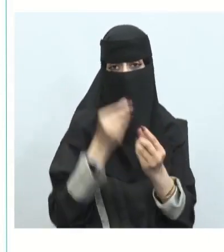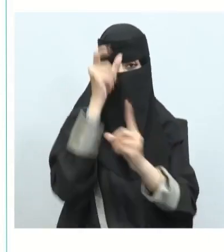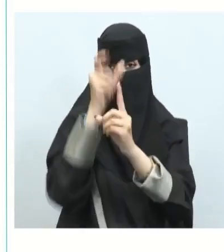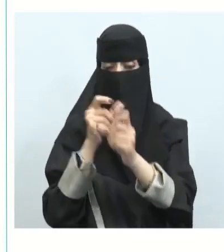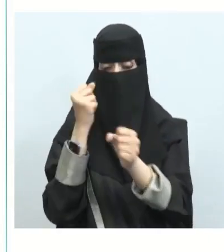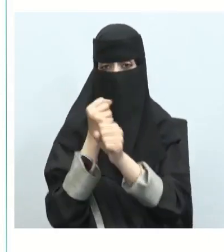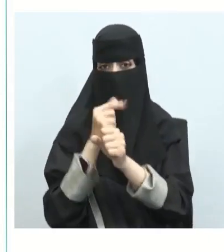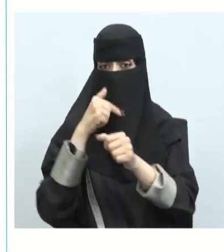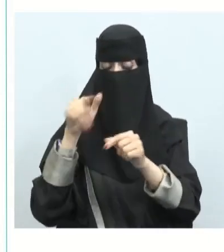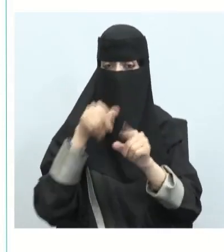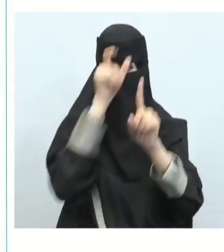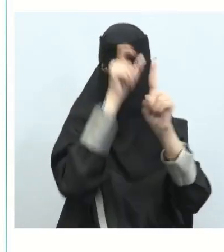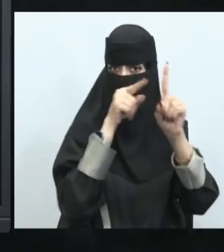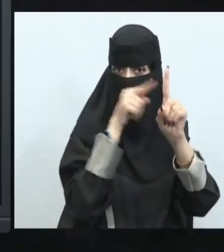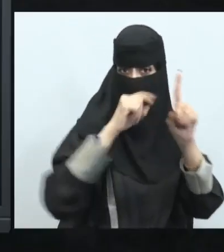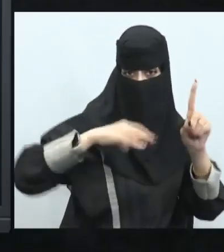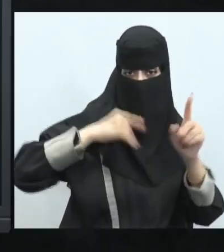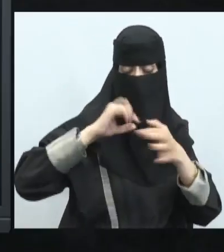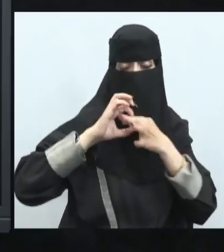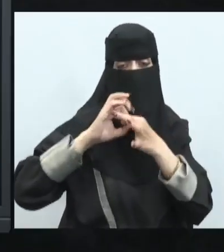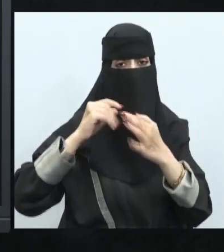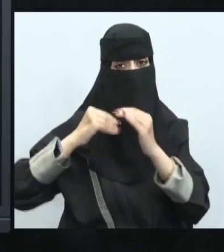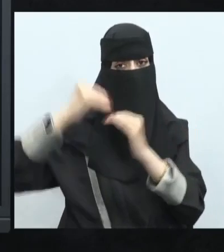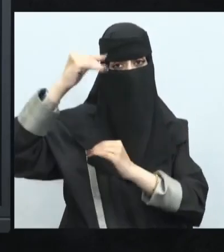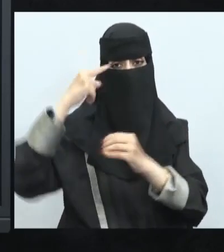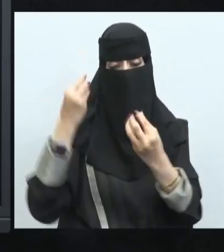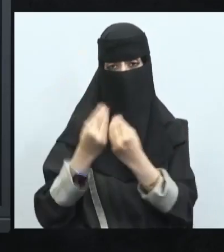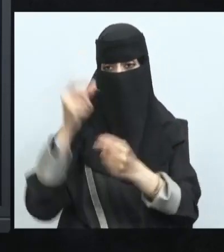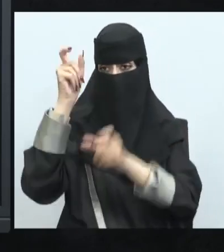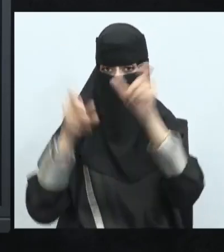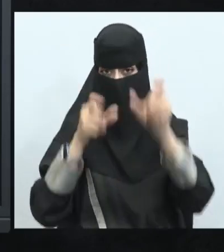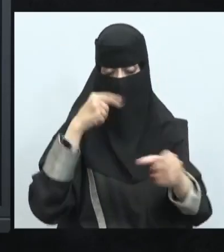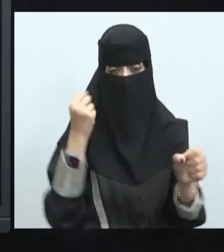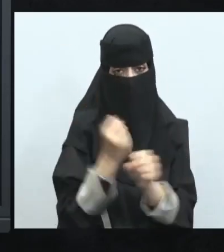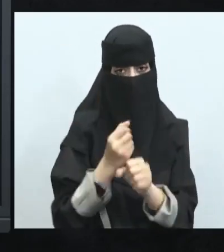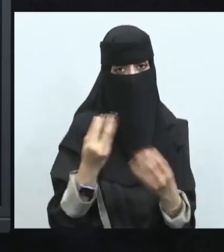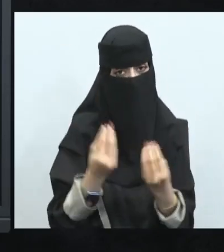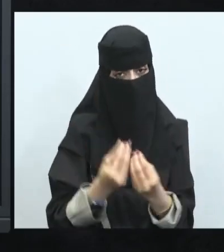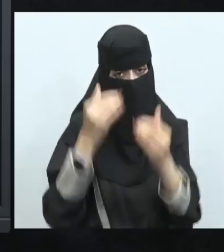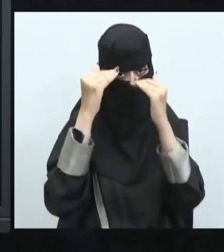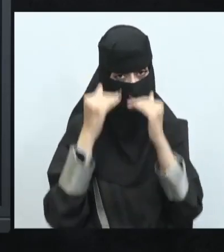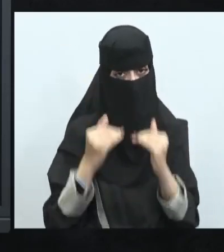لديه تواصل عالي مع الموظفين ولديه تواصل مفتوح مع من يعمل من يعمل تحت